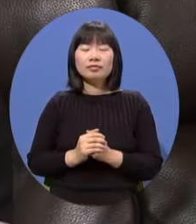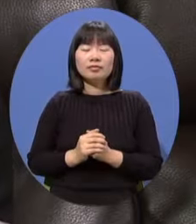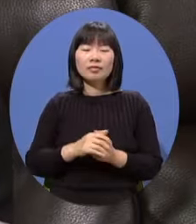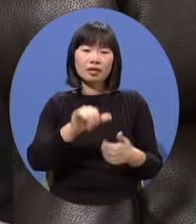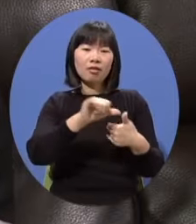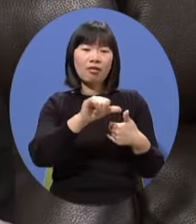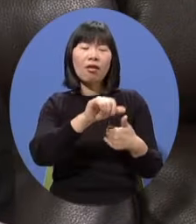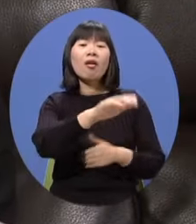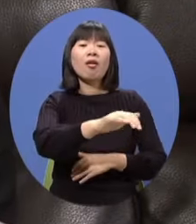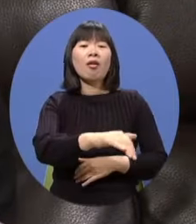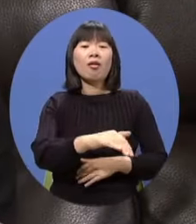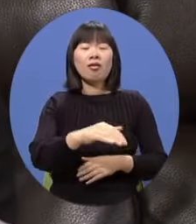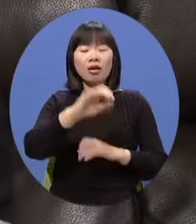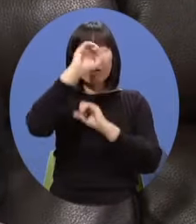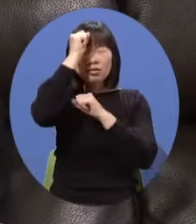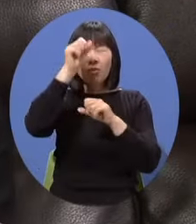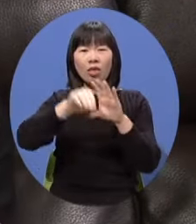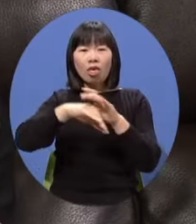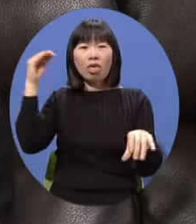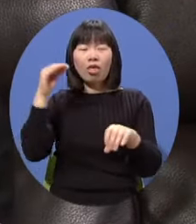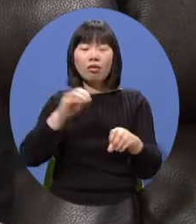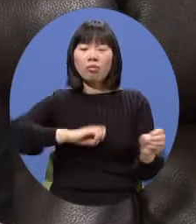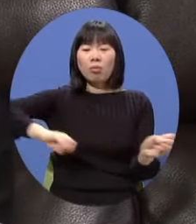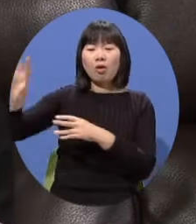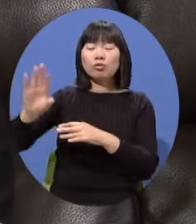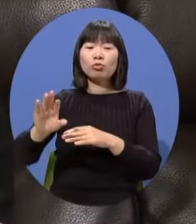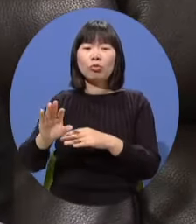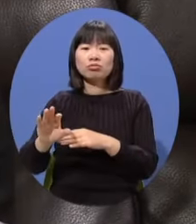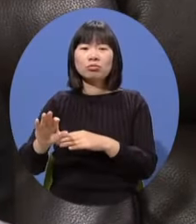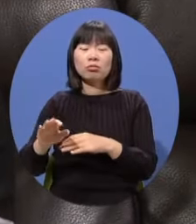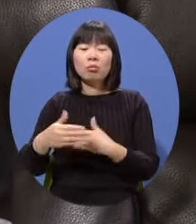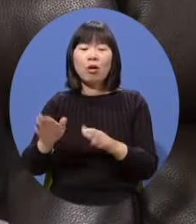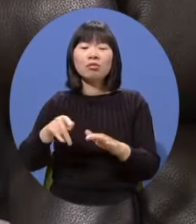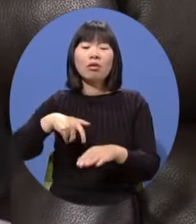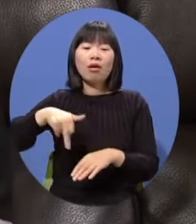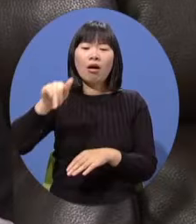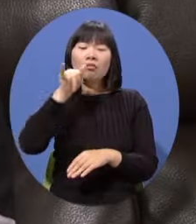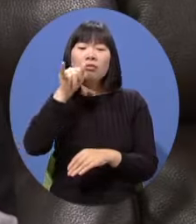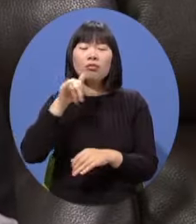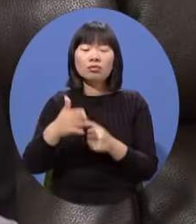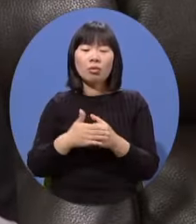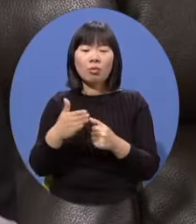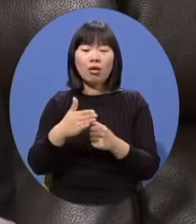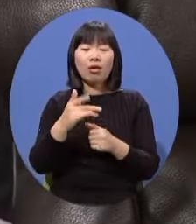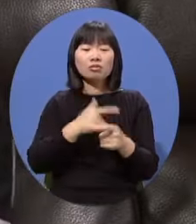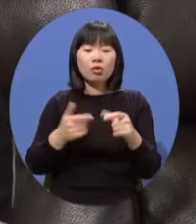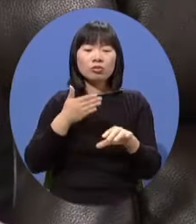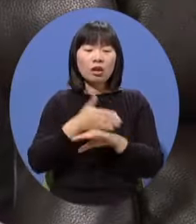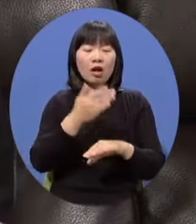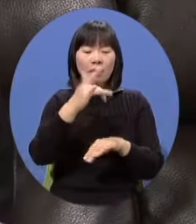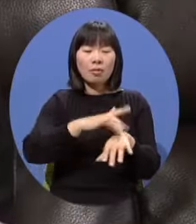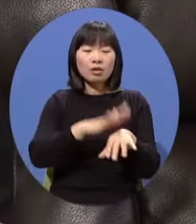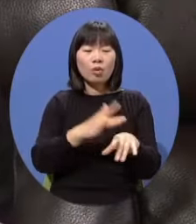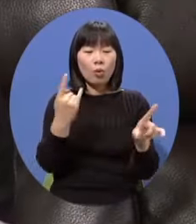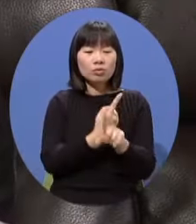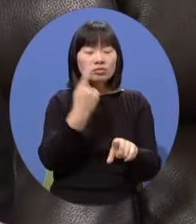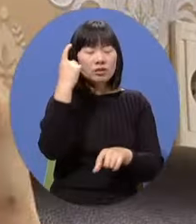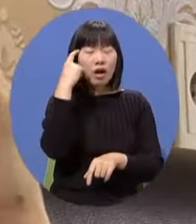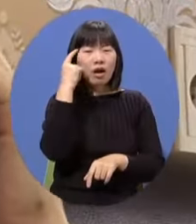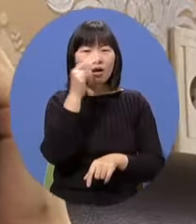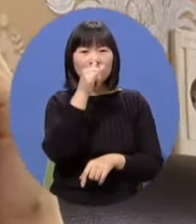휘수 얘가 신발을 확 벗어던지고 들어가는 거야. 그래서 내가 더 늦기 전에 버릇을 고쳐주려고